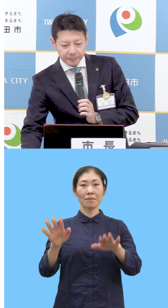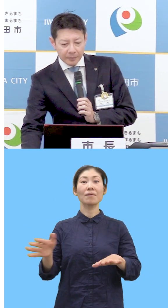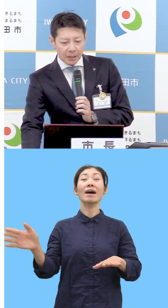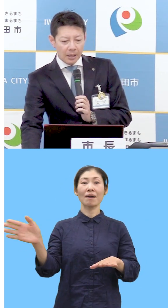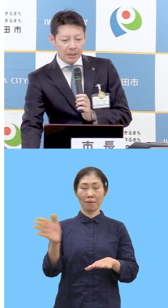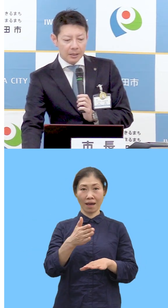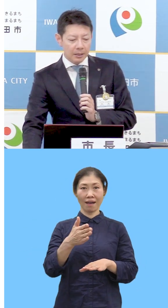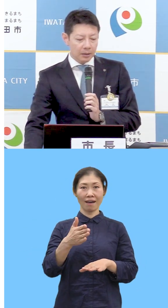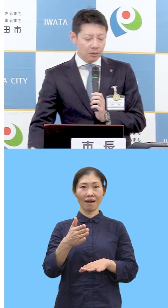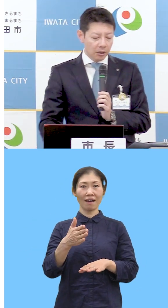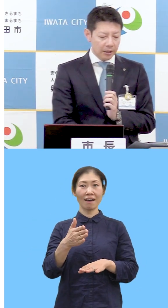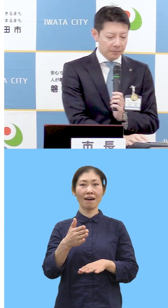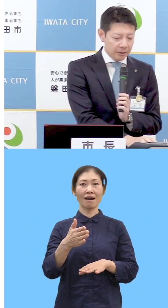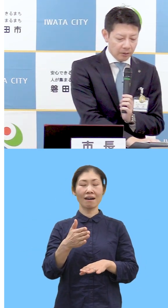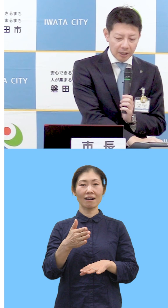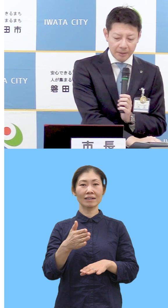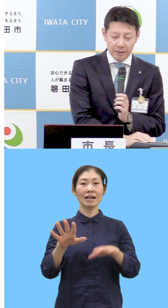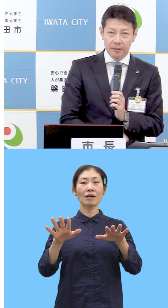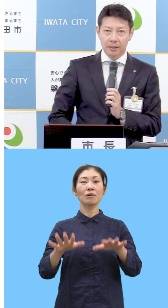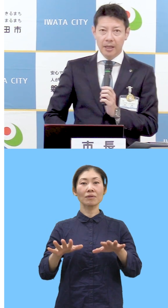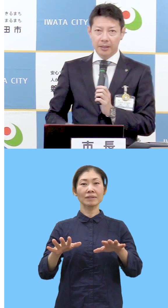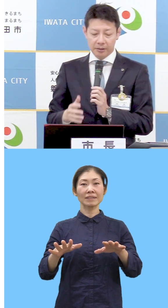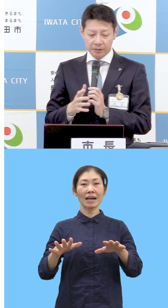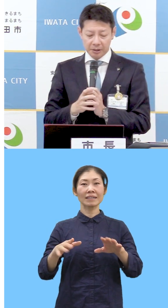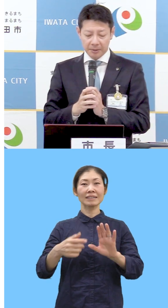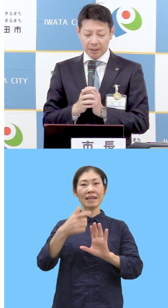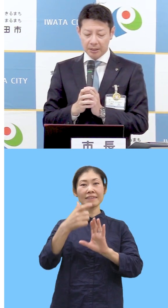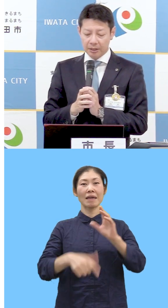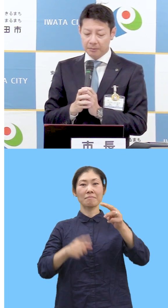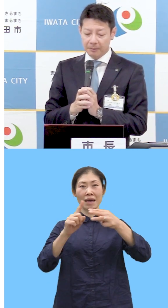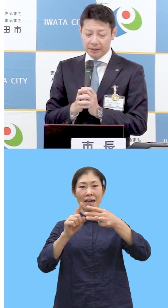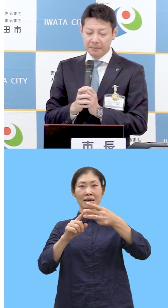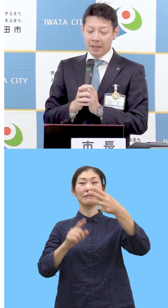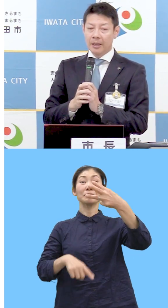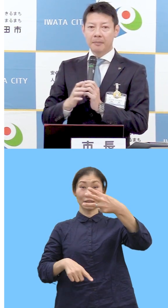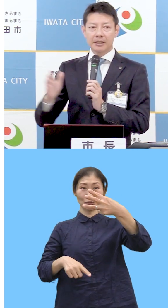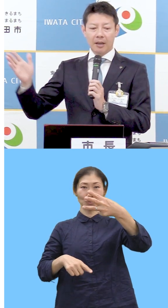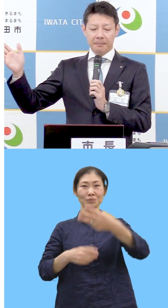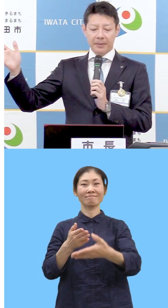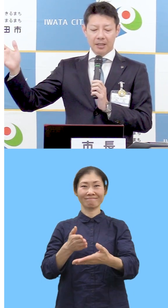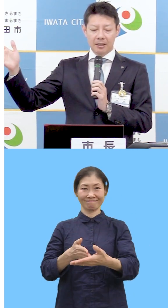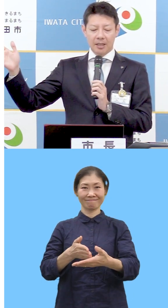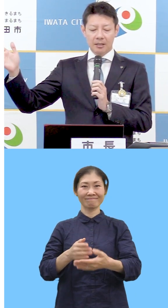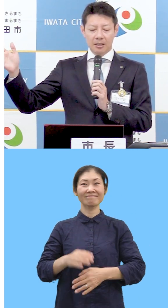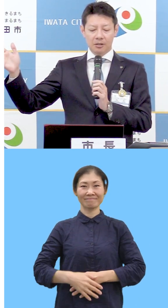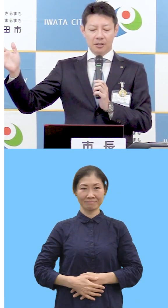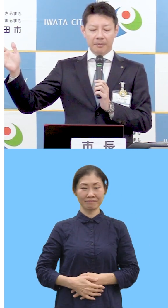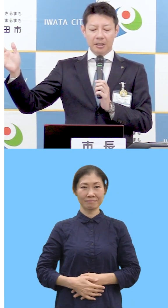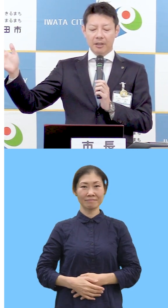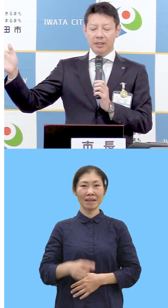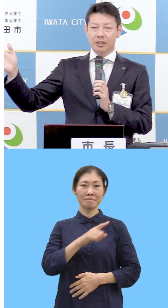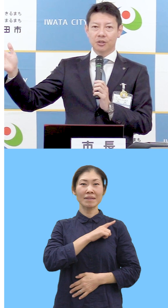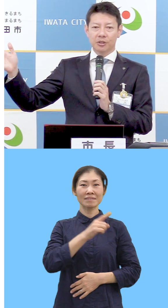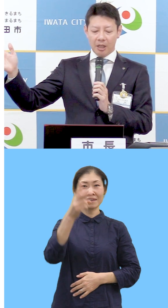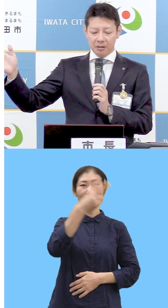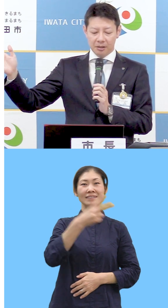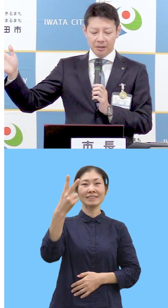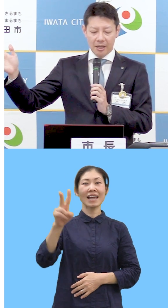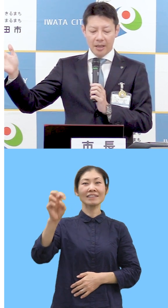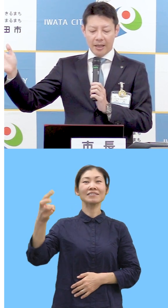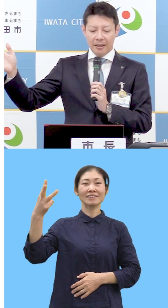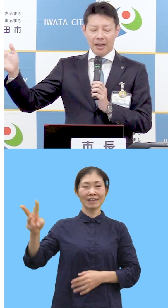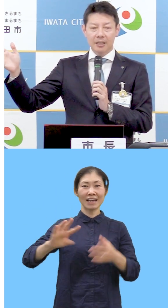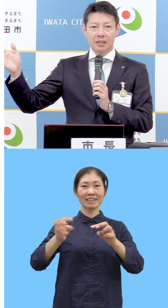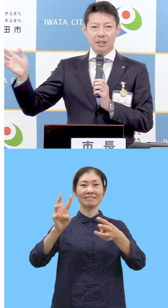ね、今回の3つのテーマについて話を進めていきたいと思います。まずは2023岩田市重大ニ